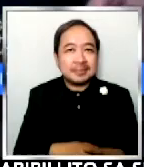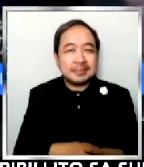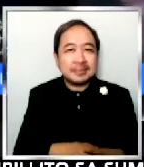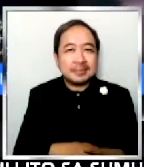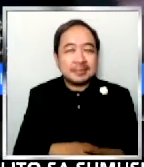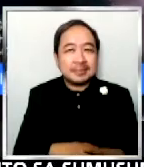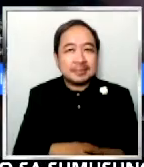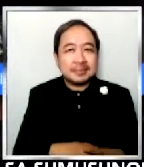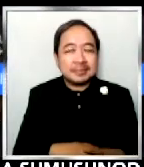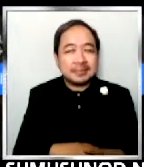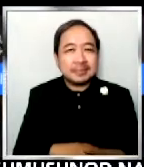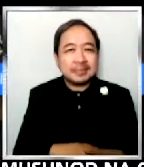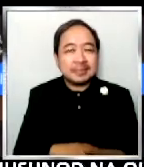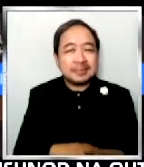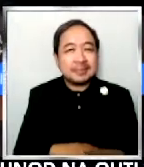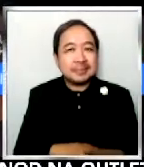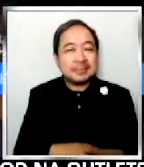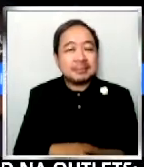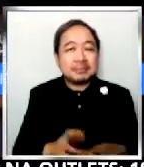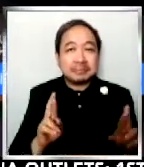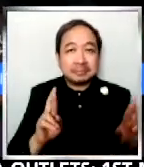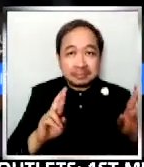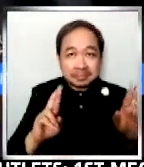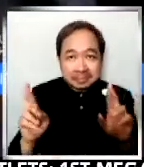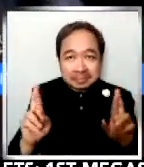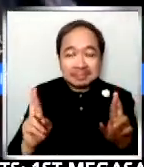Game na nakijamming.